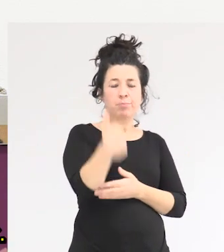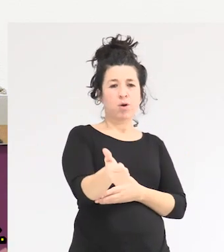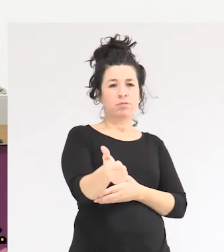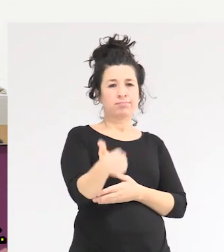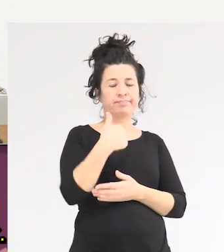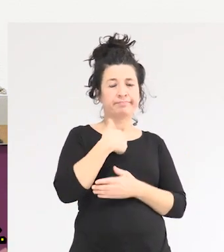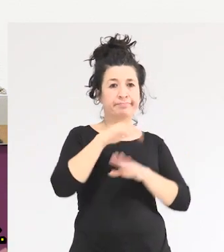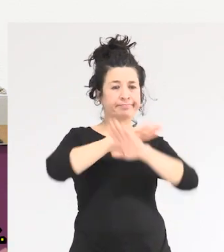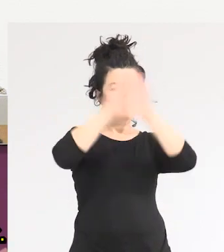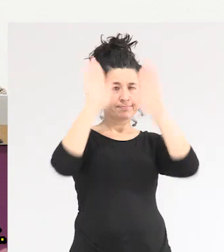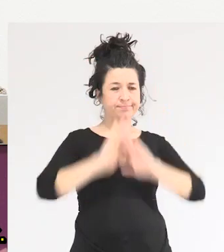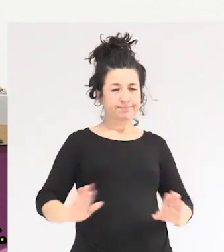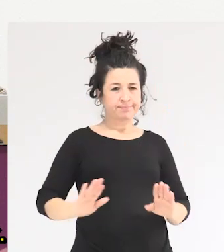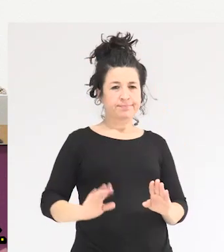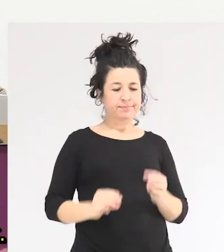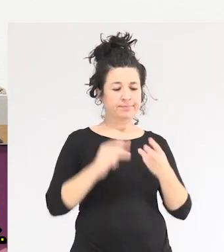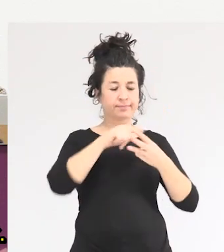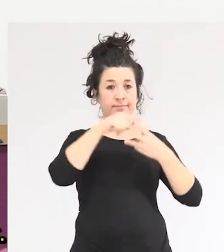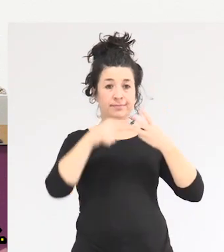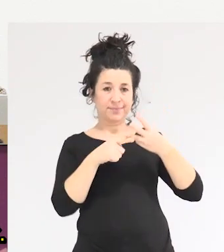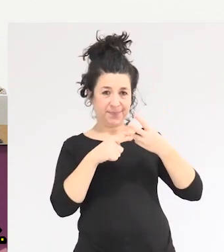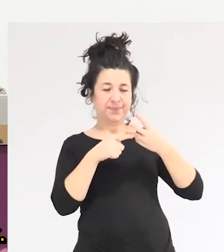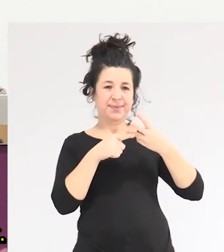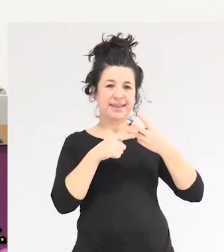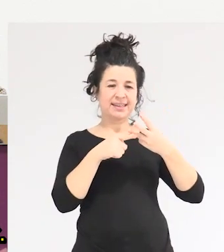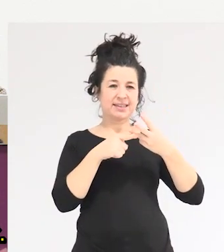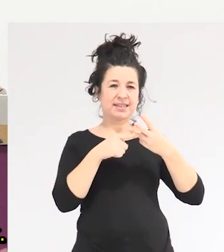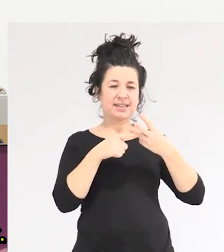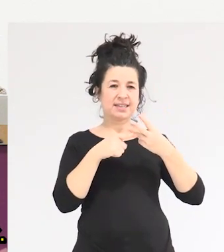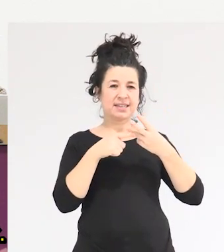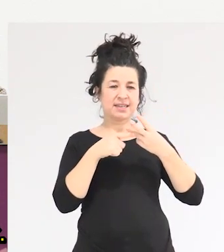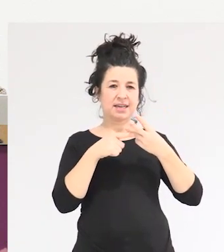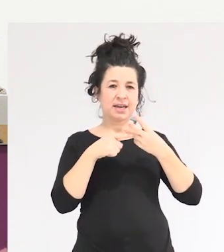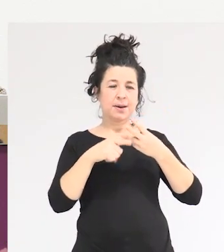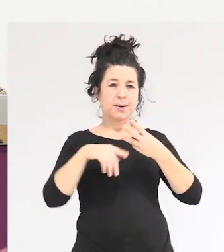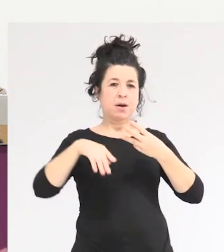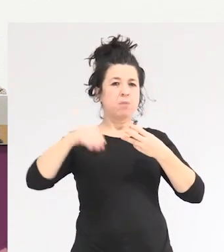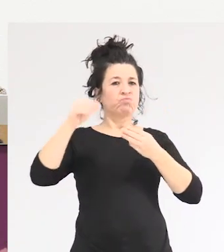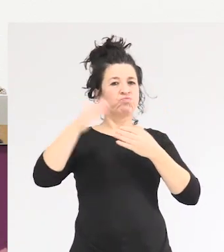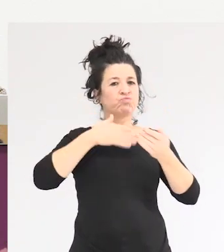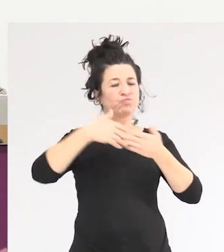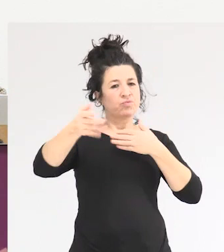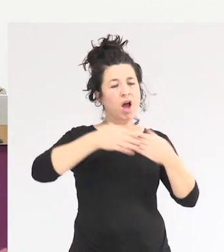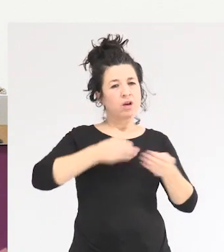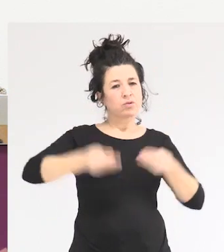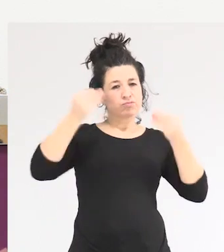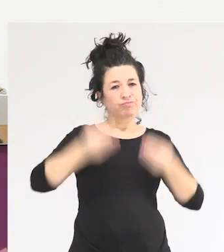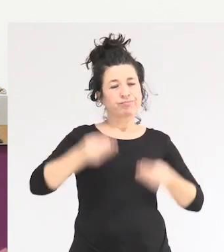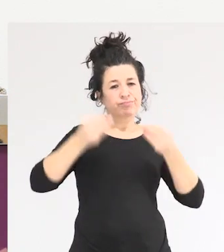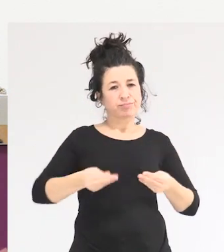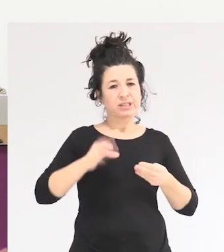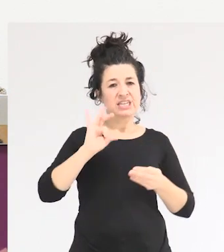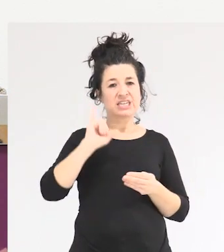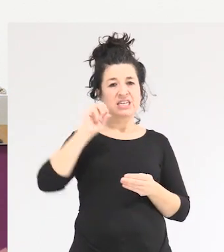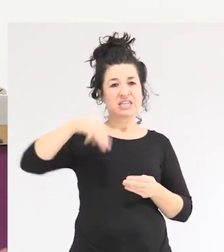Bukatuko dut, aipatuz hiru autore handi, amatasunaren inguruan feminismotik idatzi dutenak, bat da Beauvoir, nola baitere